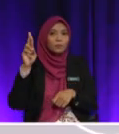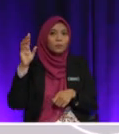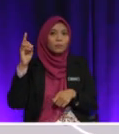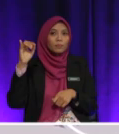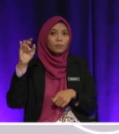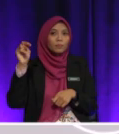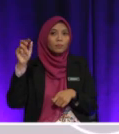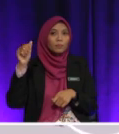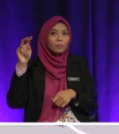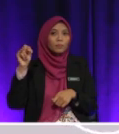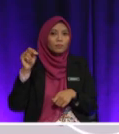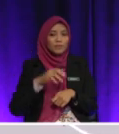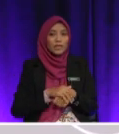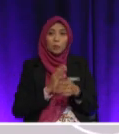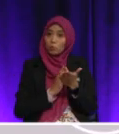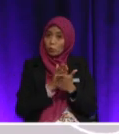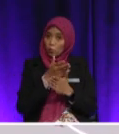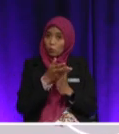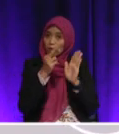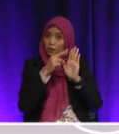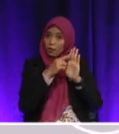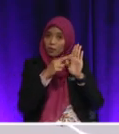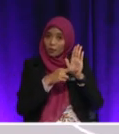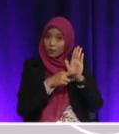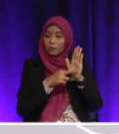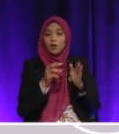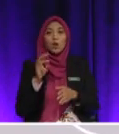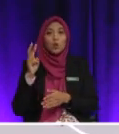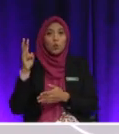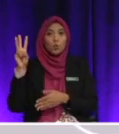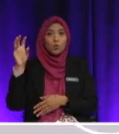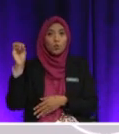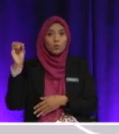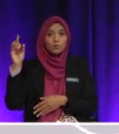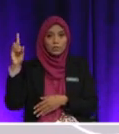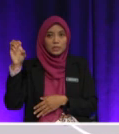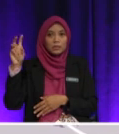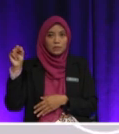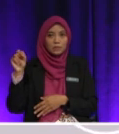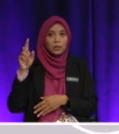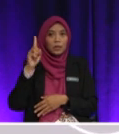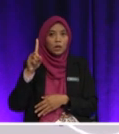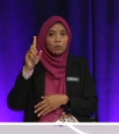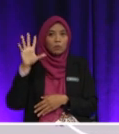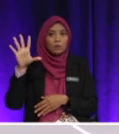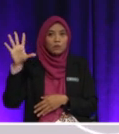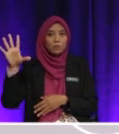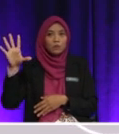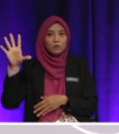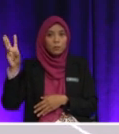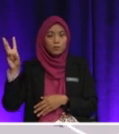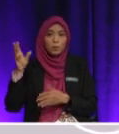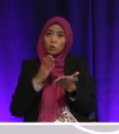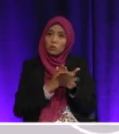1956 meneruskan rancangan Woody ordinand pelajaran koloni 1956 meneruskan